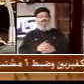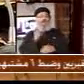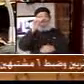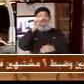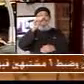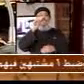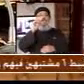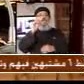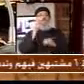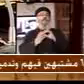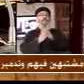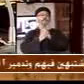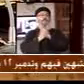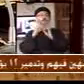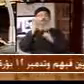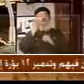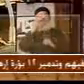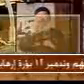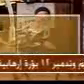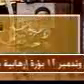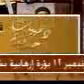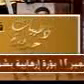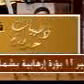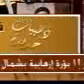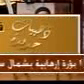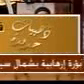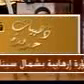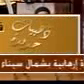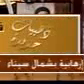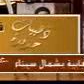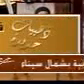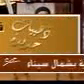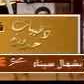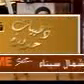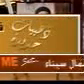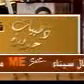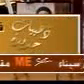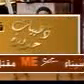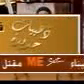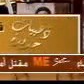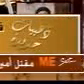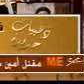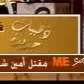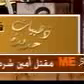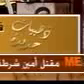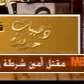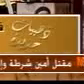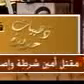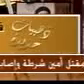فقال له تلاميذه: من أين لنا في البرية خبز بهذا المقدار حتى